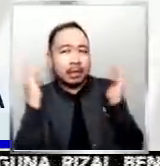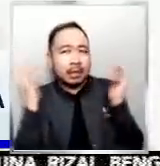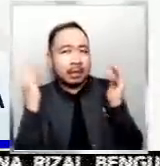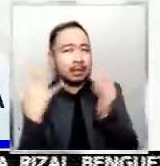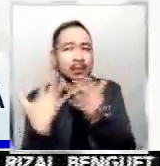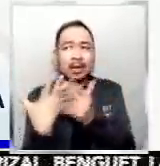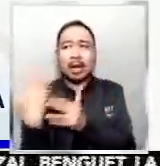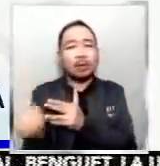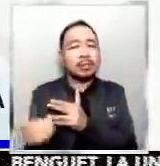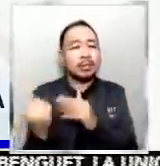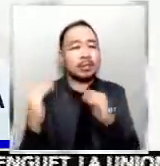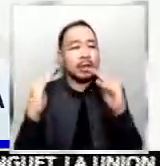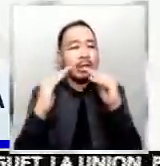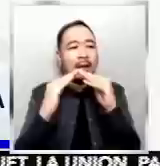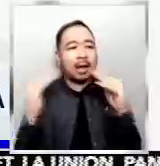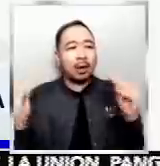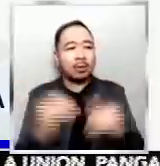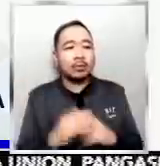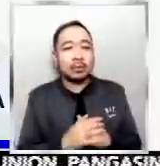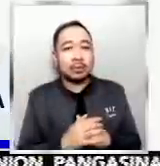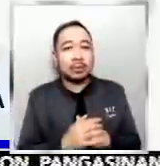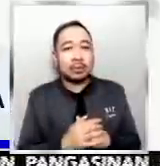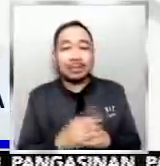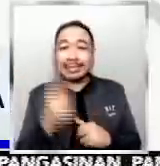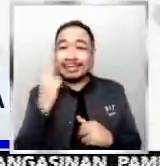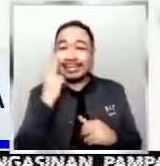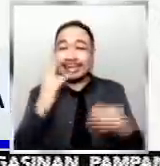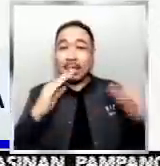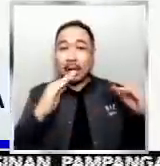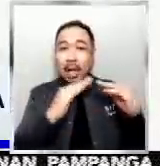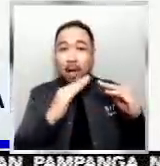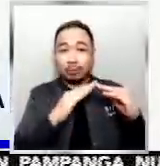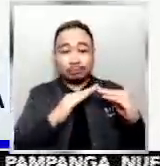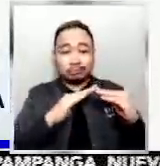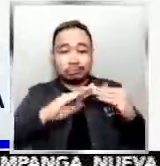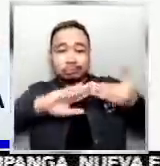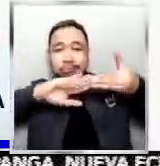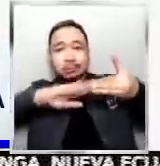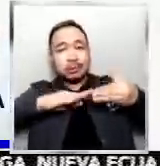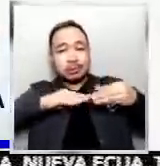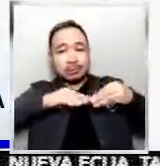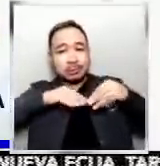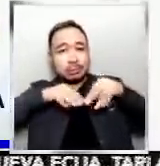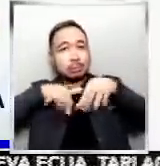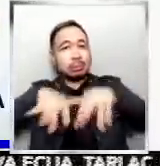bahay. Yan, nadadala ang bahay ni tatay. Yun, nadala.